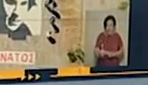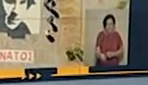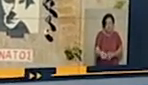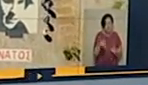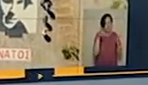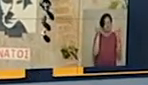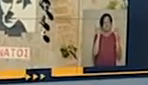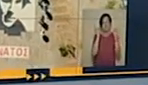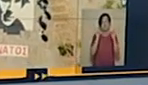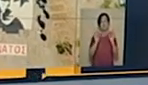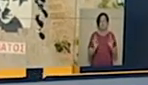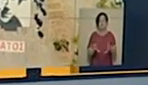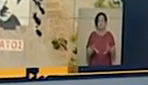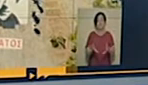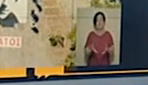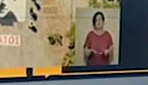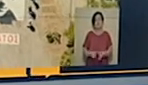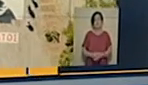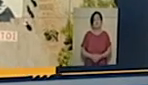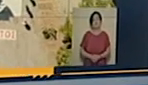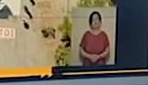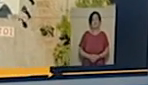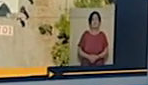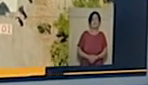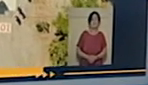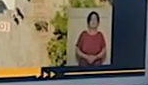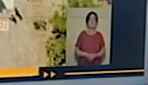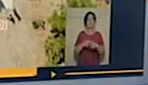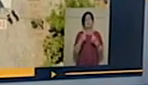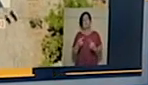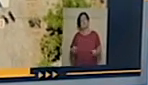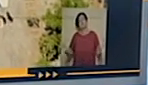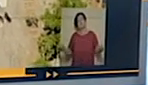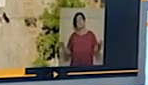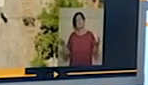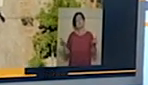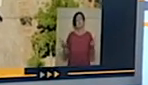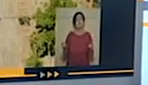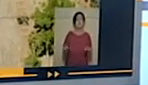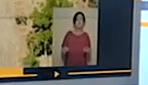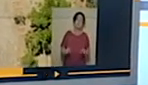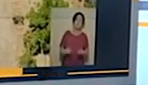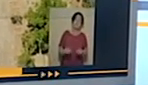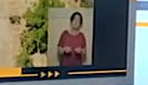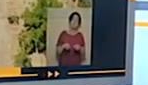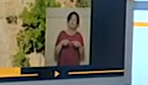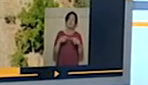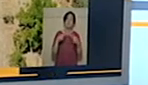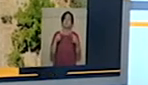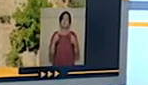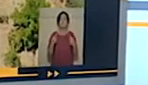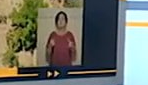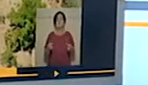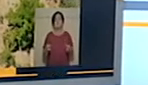για ανακυκλώσιμο υλικό. Δηλαδή θα δείτε ότι συνδυάζονται πολλές δράσεις μέχρι να βγει το τελικό αποτέλεσμα. Άλλωστε, επιδίωξη